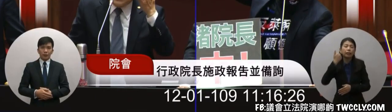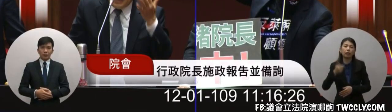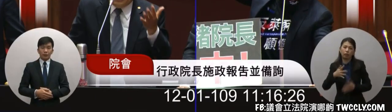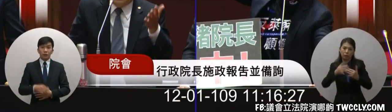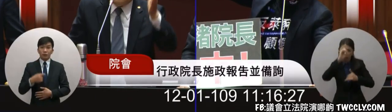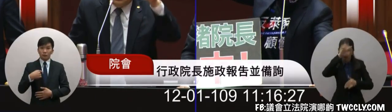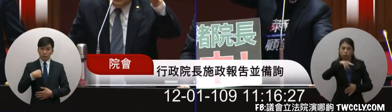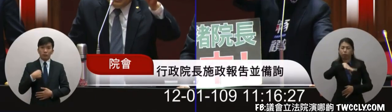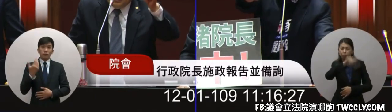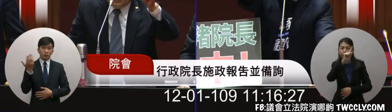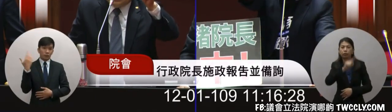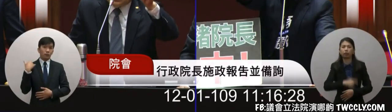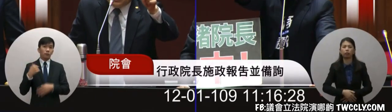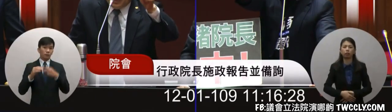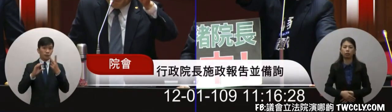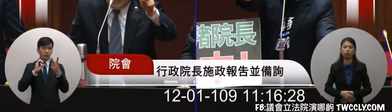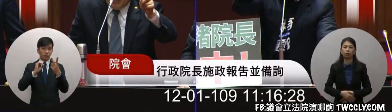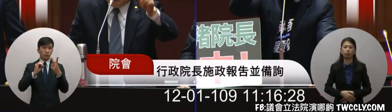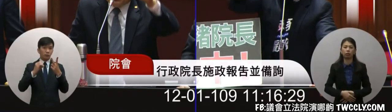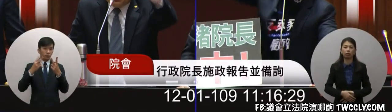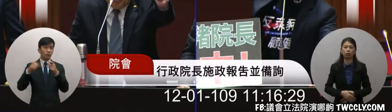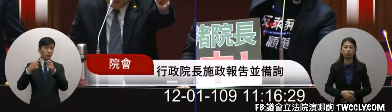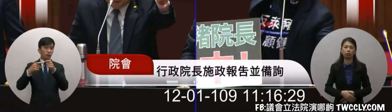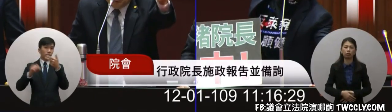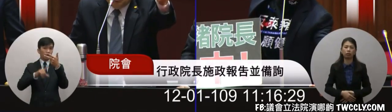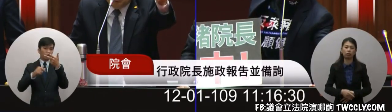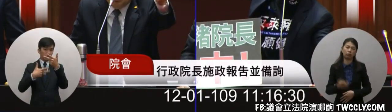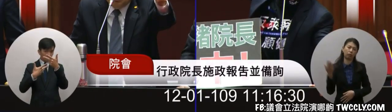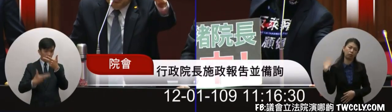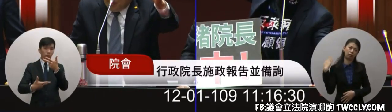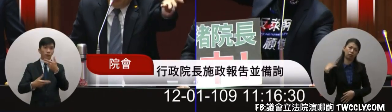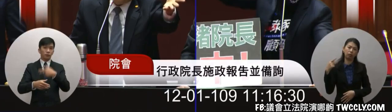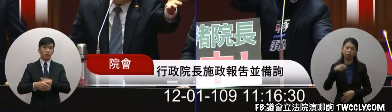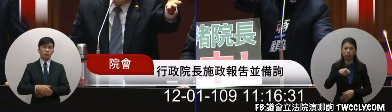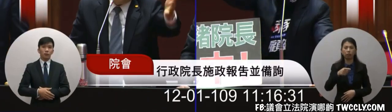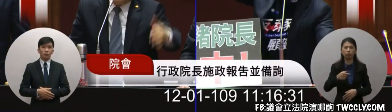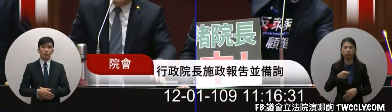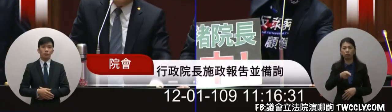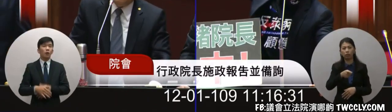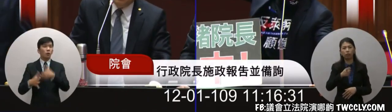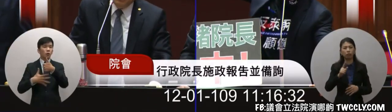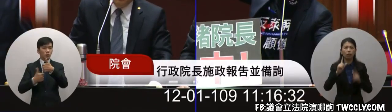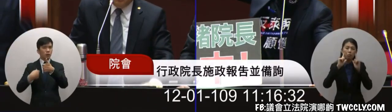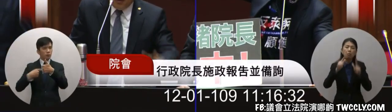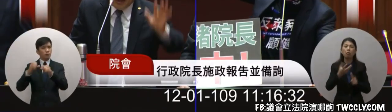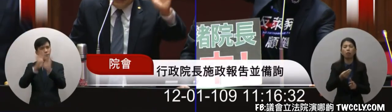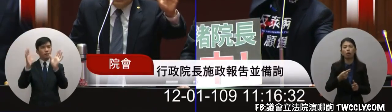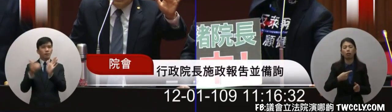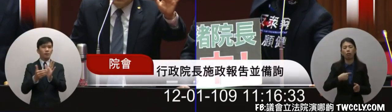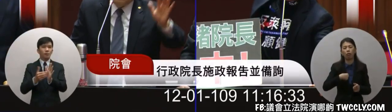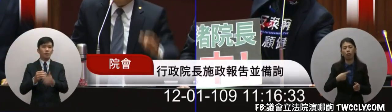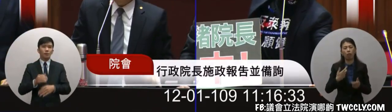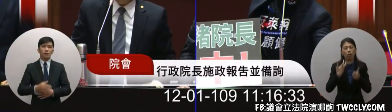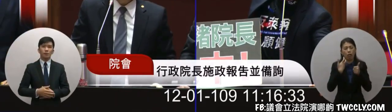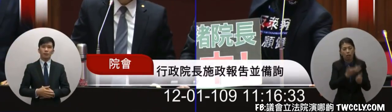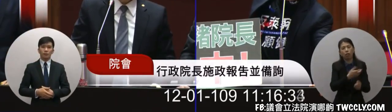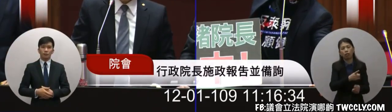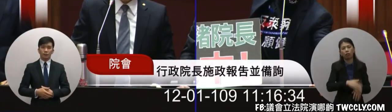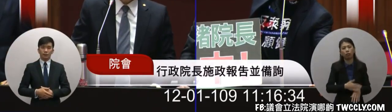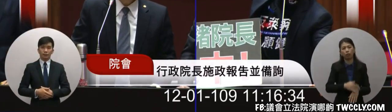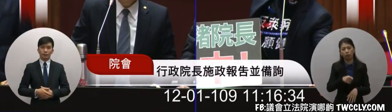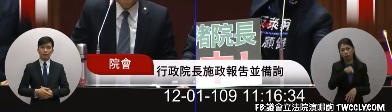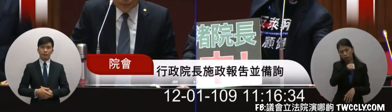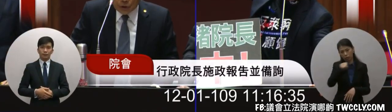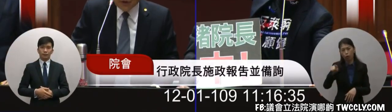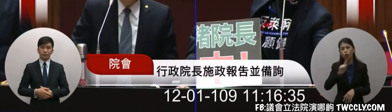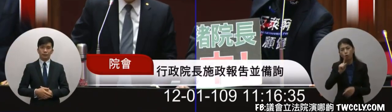挑起嘛？ 那其实我不管 你，因为那是你没得来对，所以说我不会硬扣你帽子。但是这一些人是不是